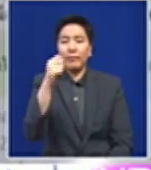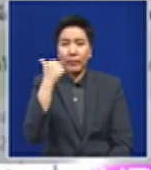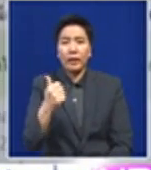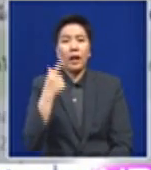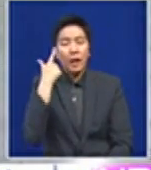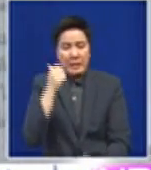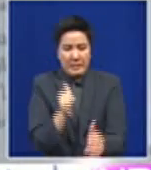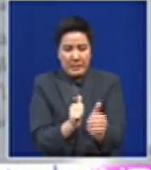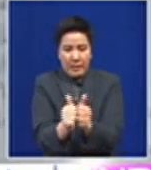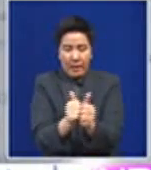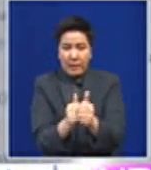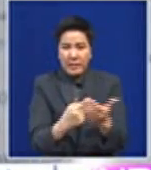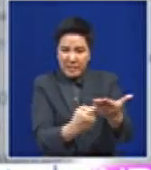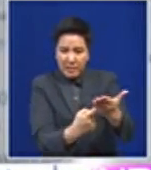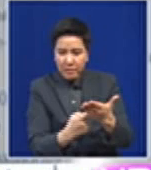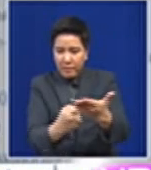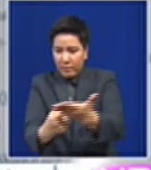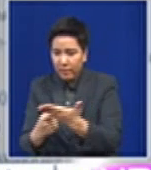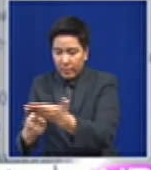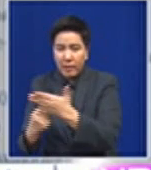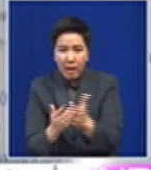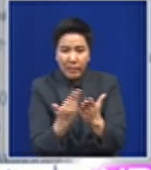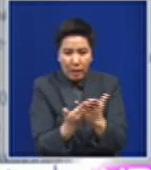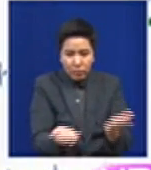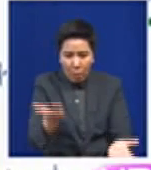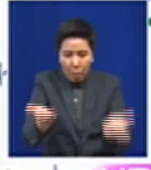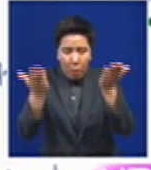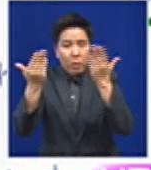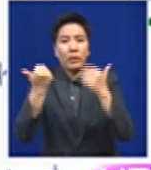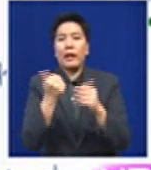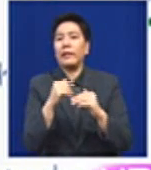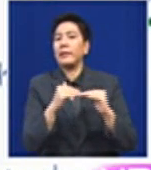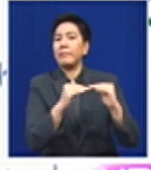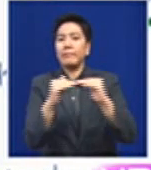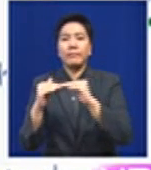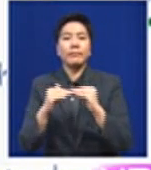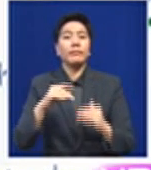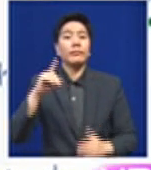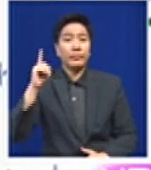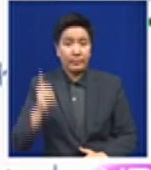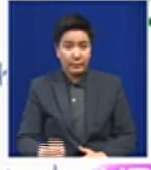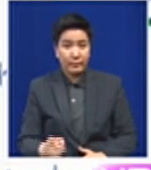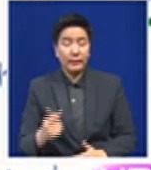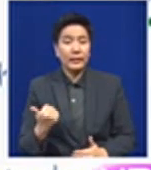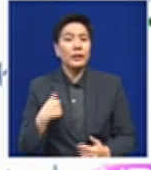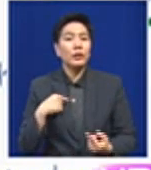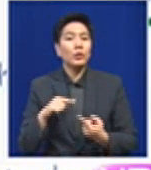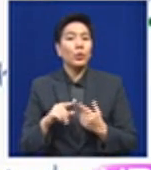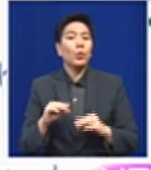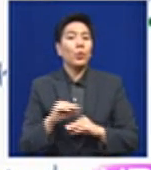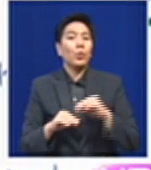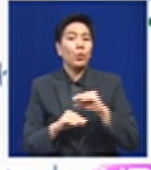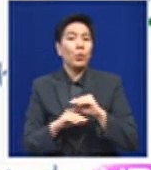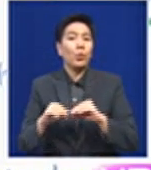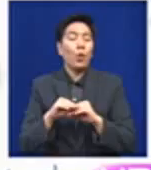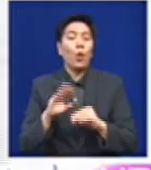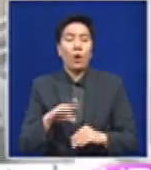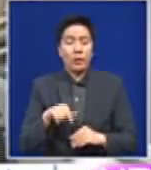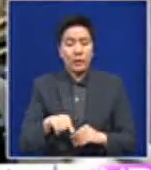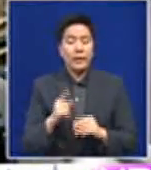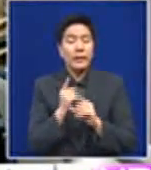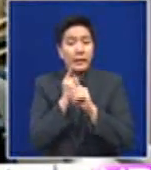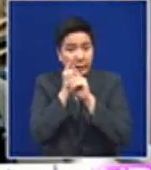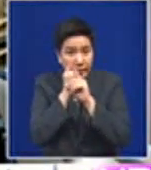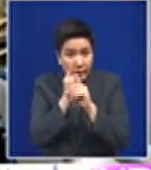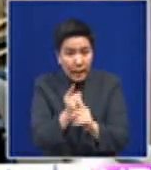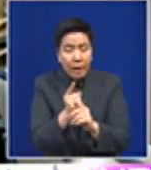ให้เกิดการแข่งขันเสนอราคาอย่างเป็นธรรมที่สุดในปัจจุบันและโครงการต่างๆของกรมทรัพยากรน้ำได้ดำเนินการจัดซื้อจัดจ้างตาม